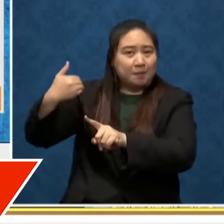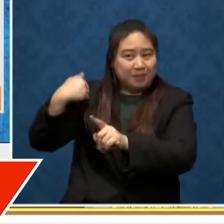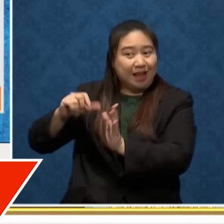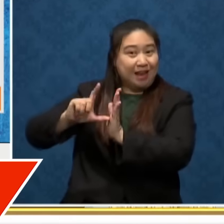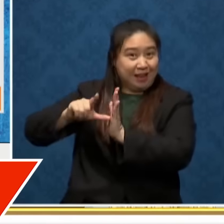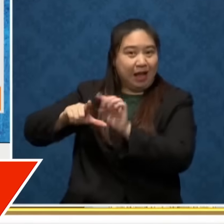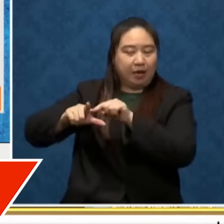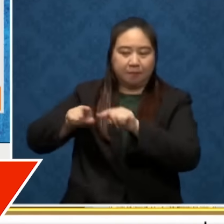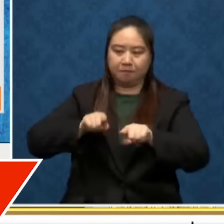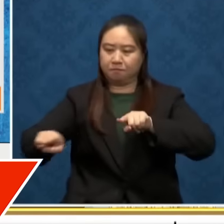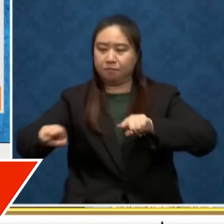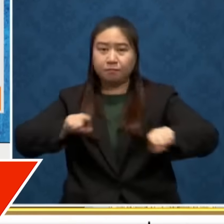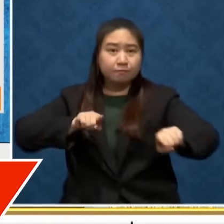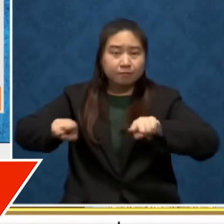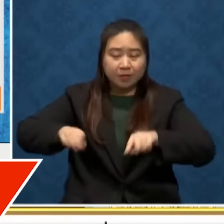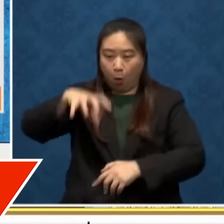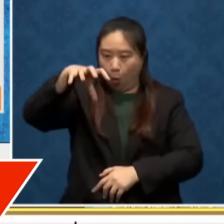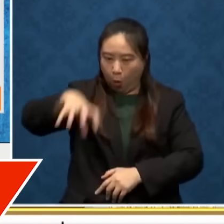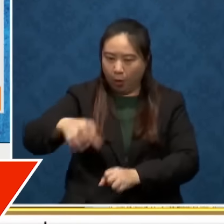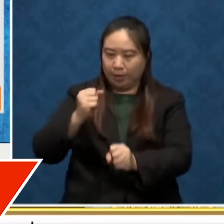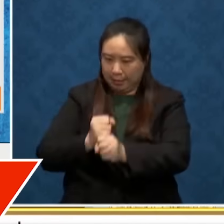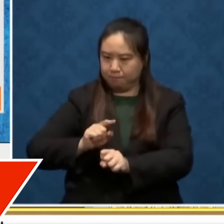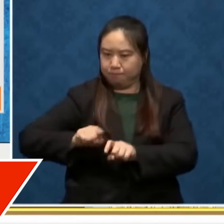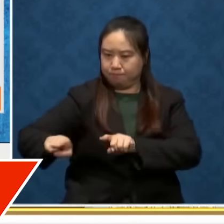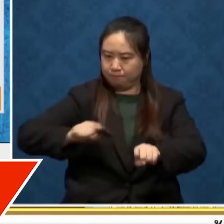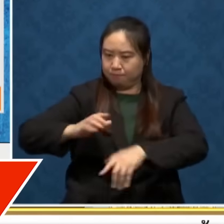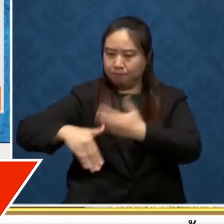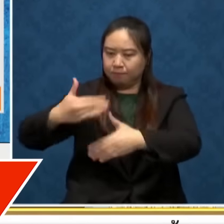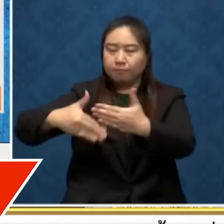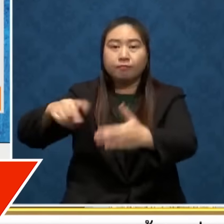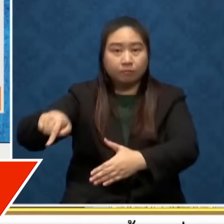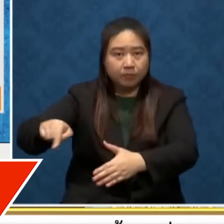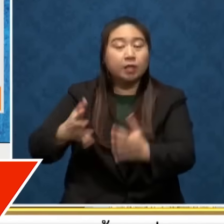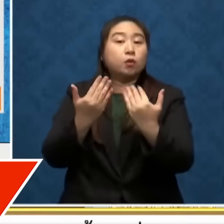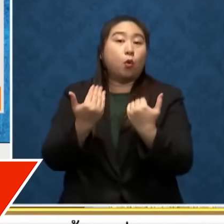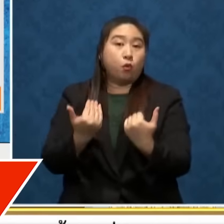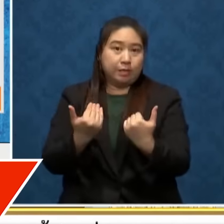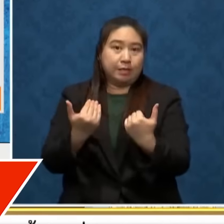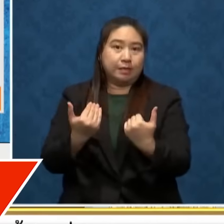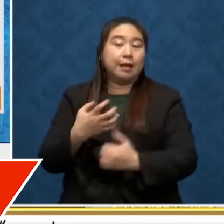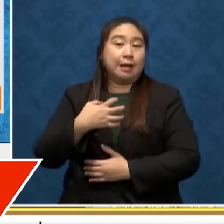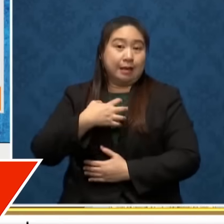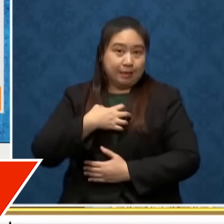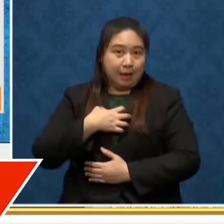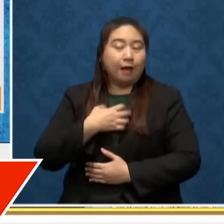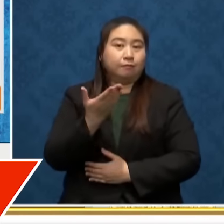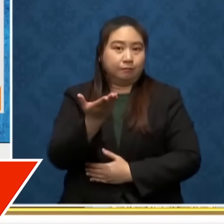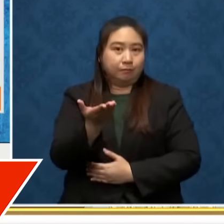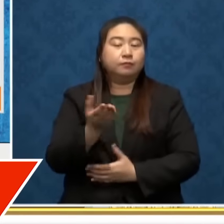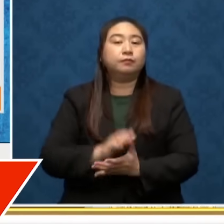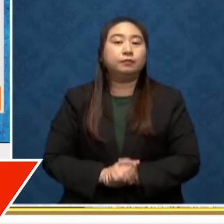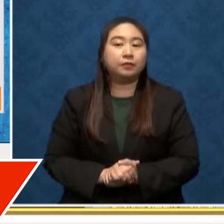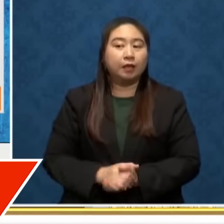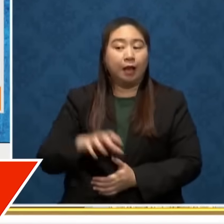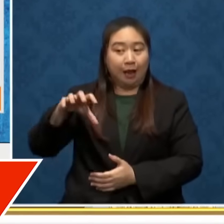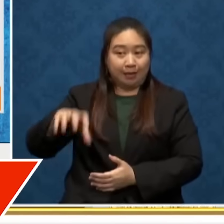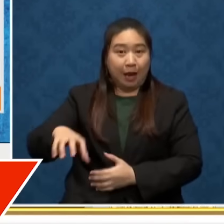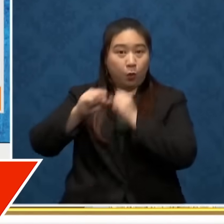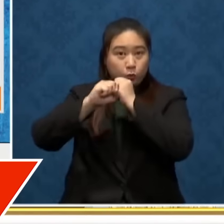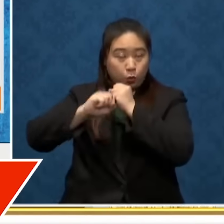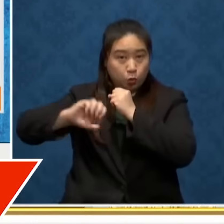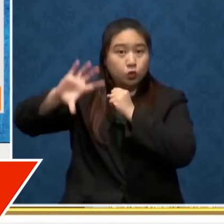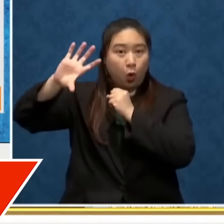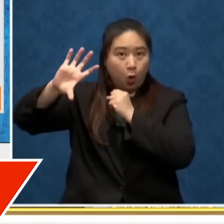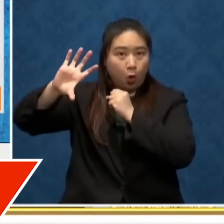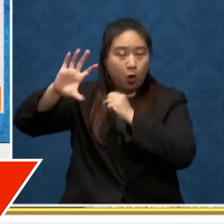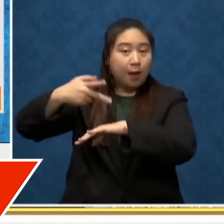ชี้นำบทบาทขององค์กรแห่งนี้จึงอยากเรียนนะครับท่านทางสำนักงานนะครับกสทช.ท่